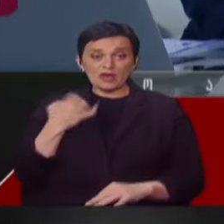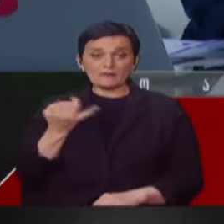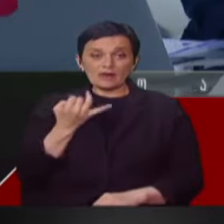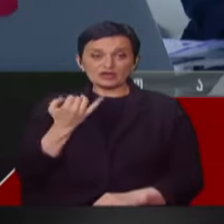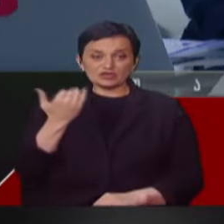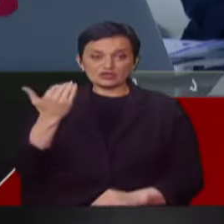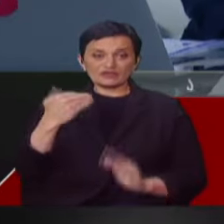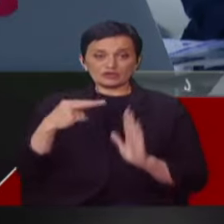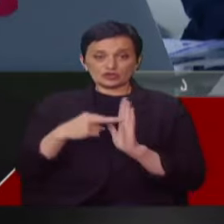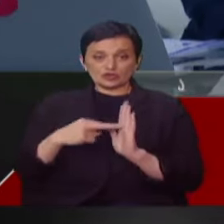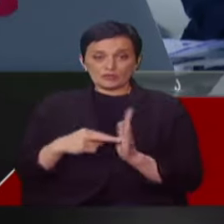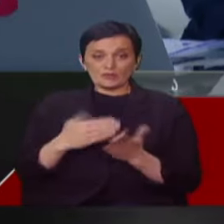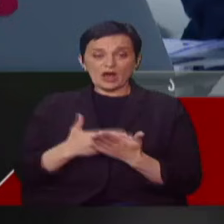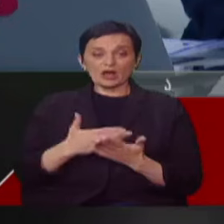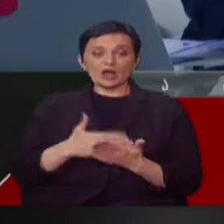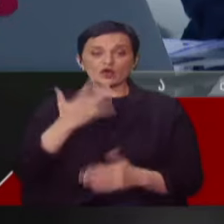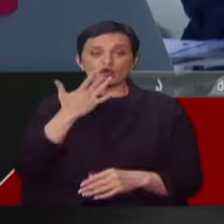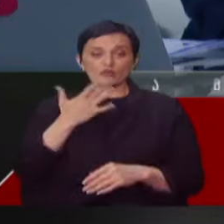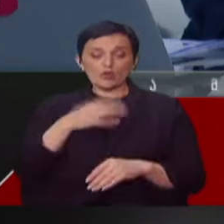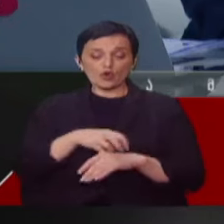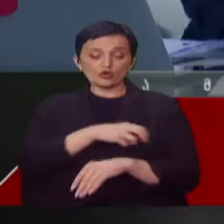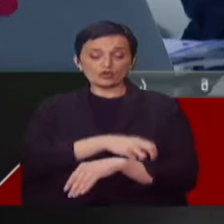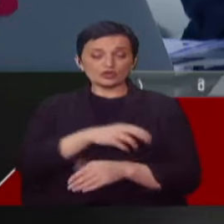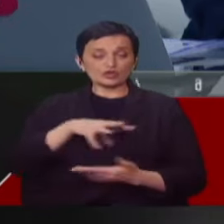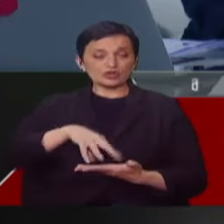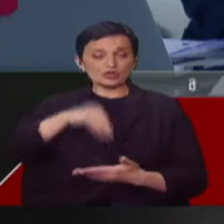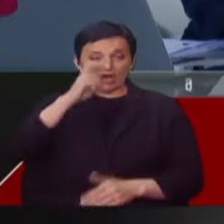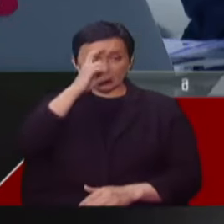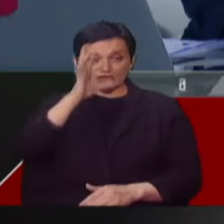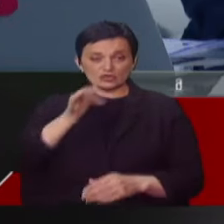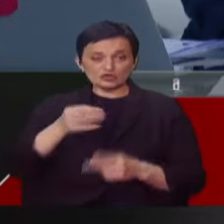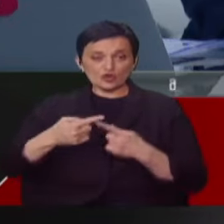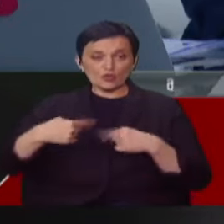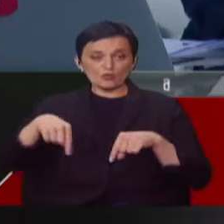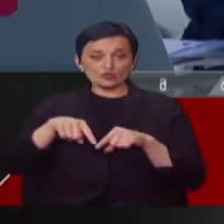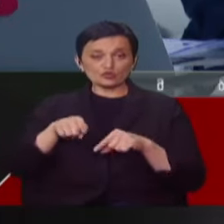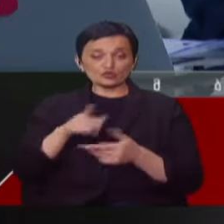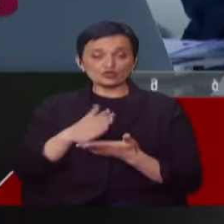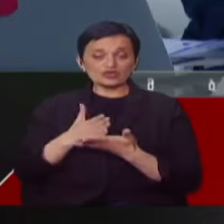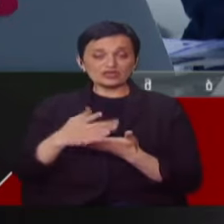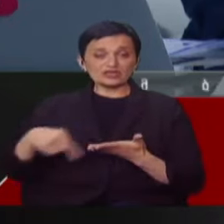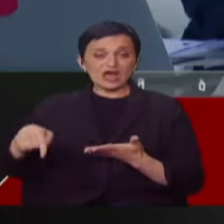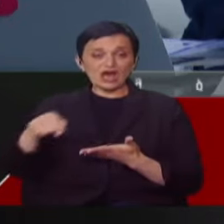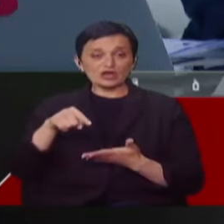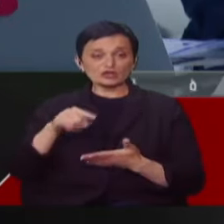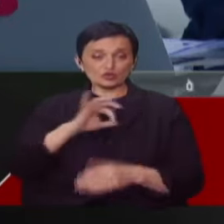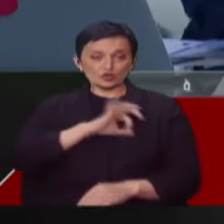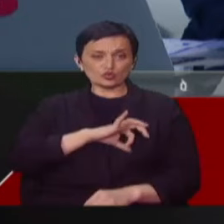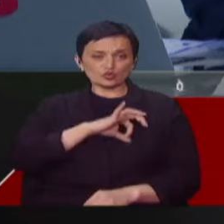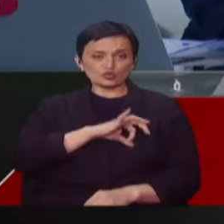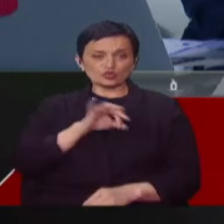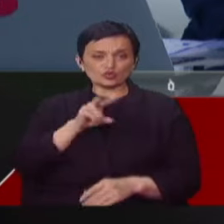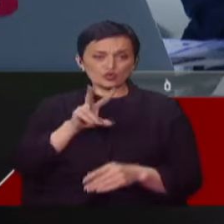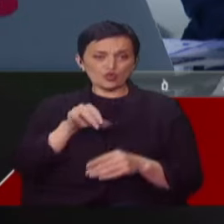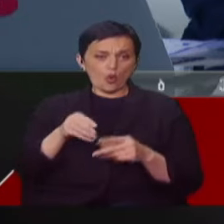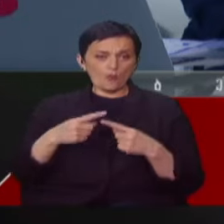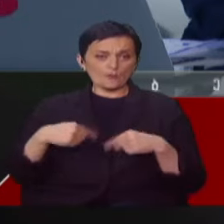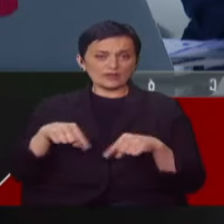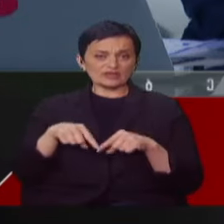თქვენი შეფასება, მაგალითად პოლიტიკური პარტია გირჩი და არასამთავრობო ორგანიზაციების ის ნაწილი, რომელიც იურიდიული